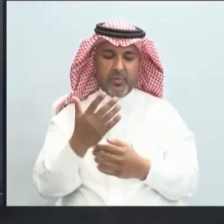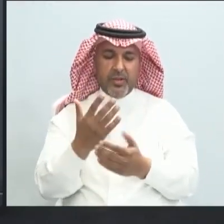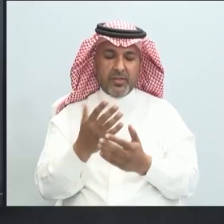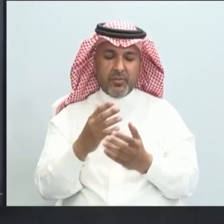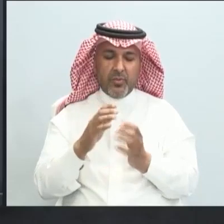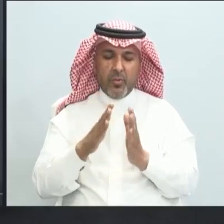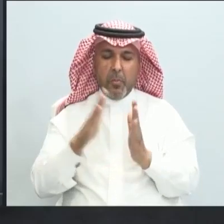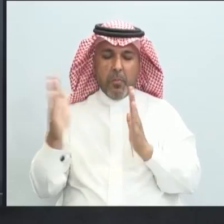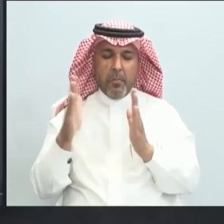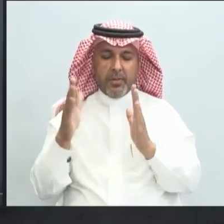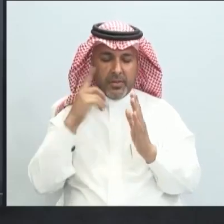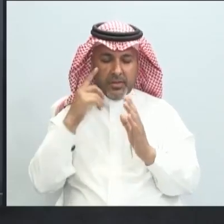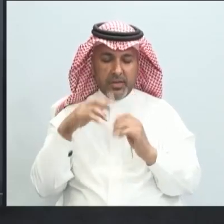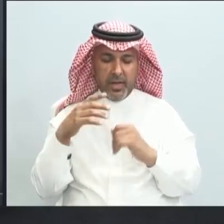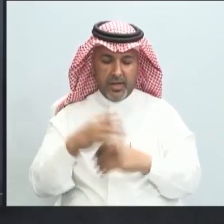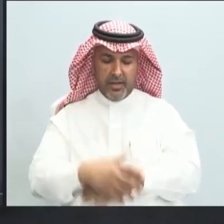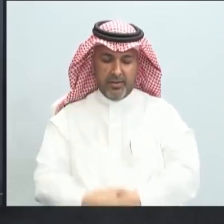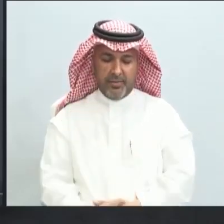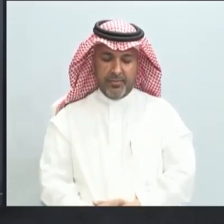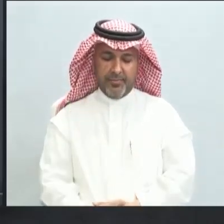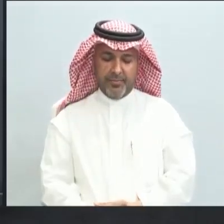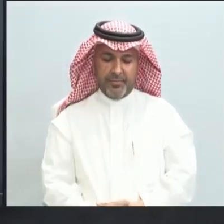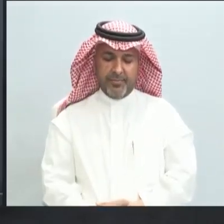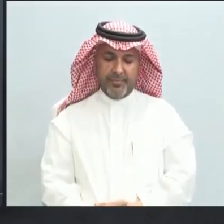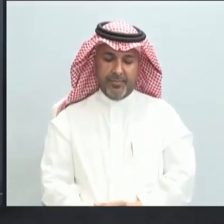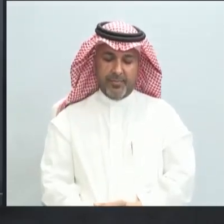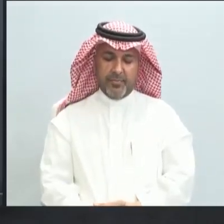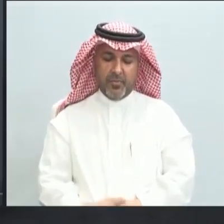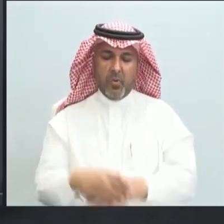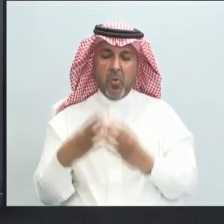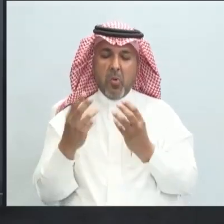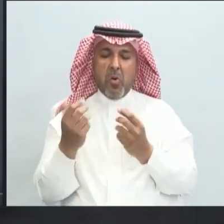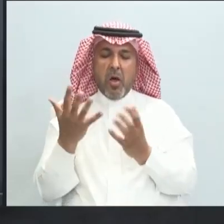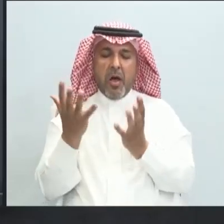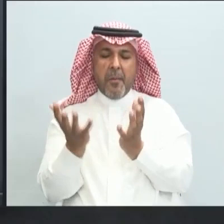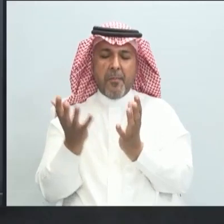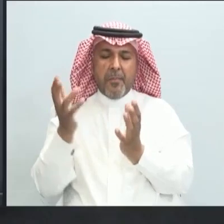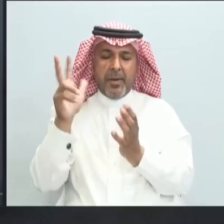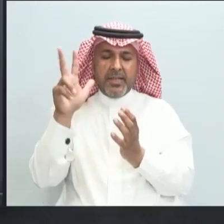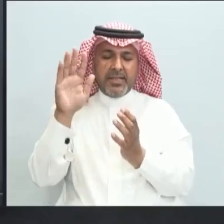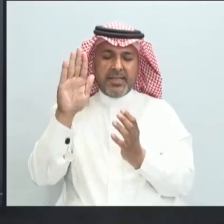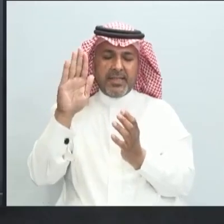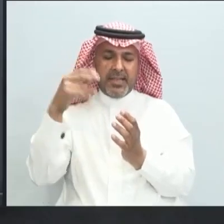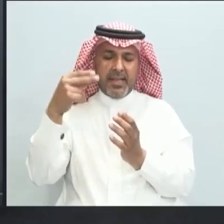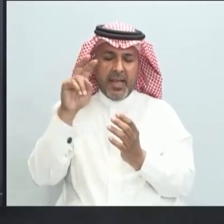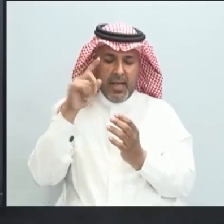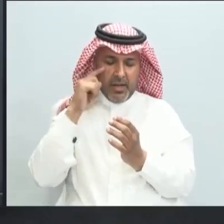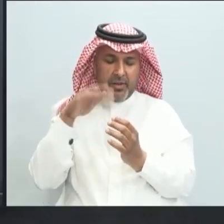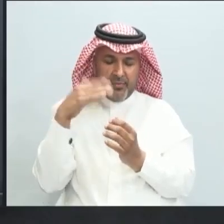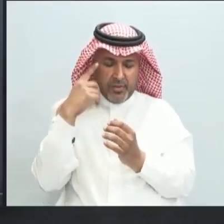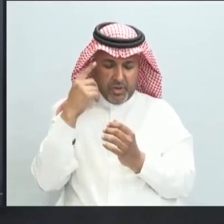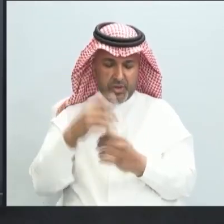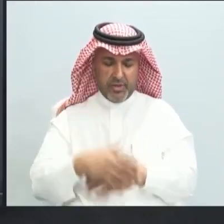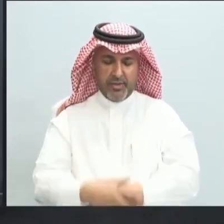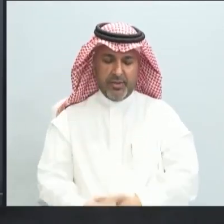مداهم وين يعني كم سعتهم وكم طول دورتهم هل هي معرفة ولا غير معرفة راح نشوفها باذن